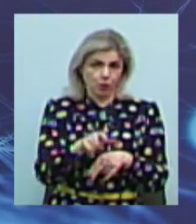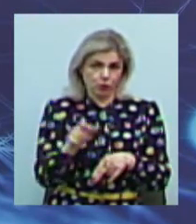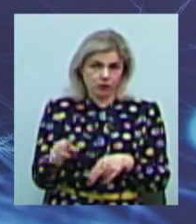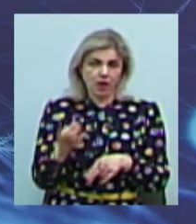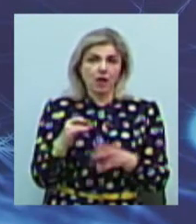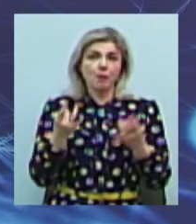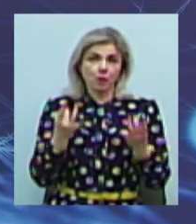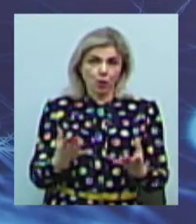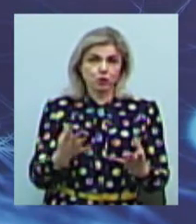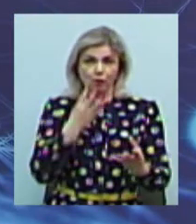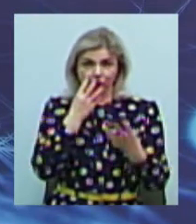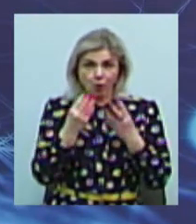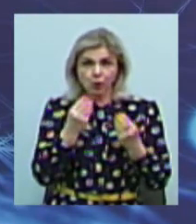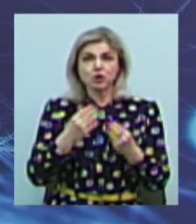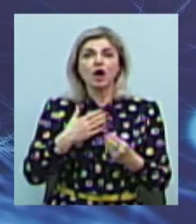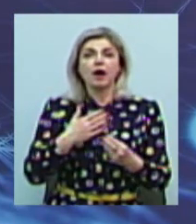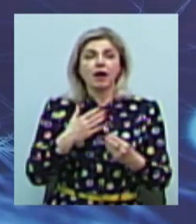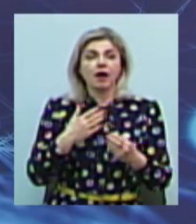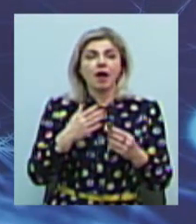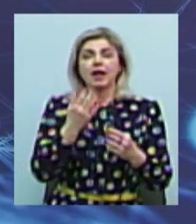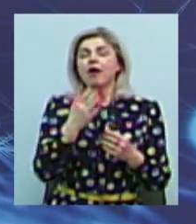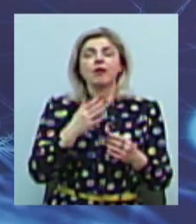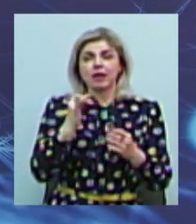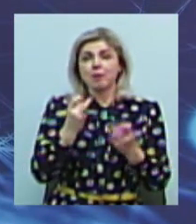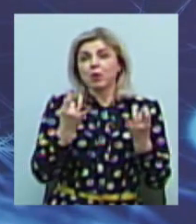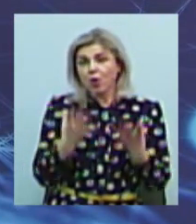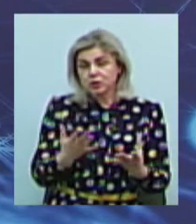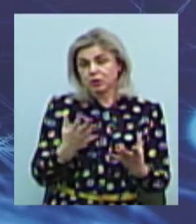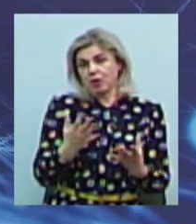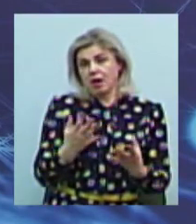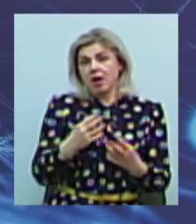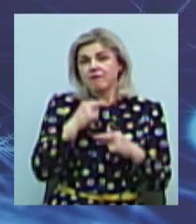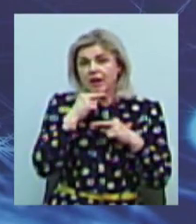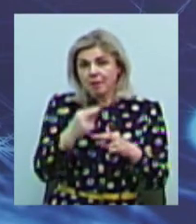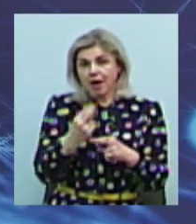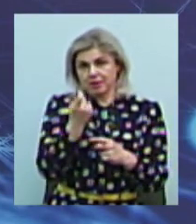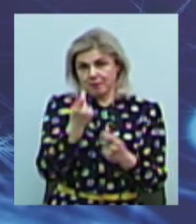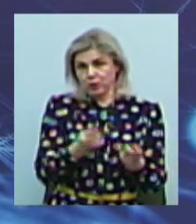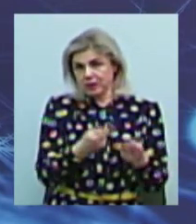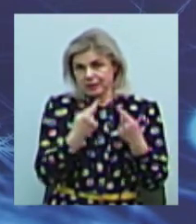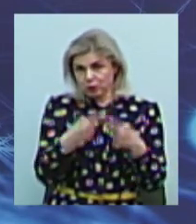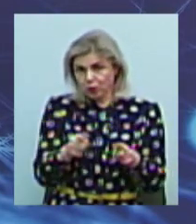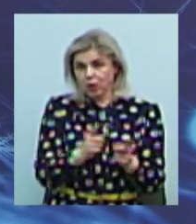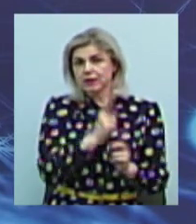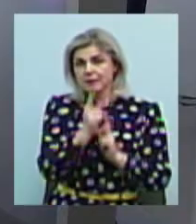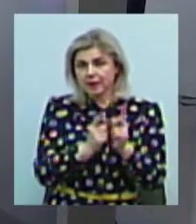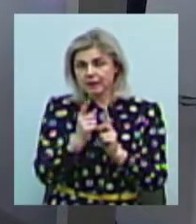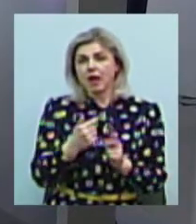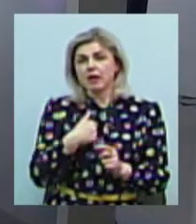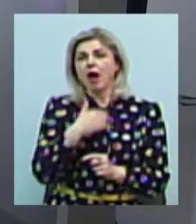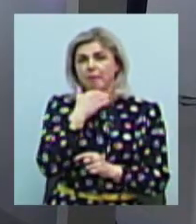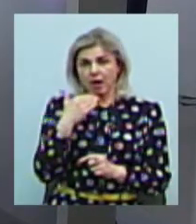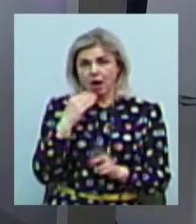просто фокус моєї діяльності трошки змістився, і зараз вже багато чого я можу ну, такого